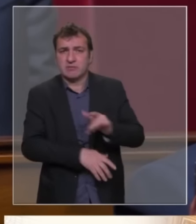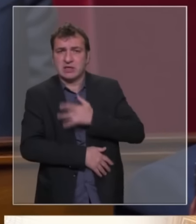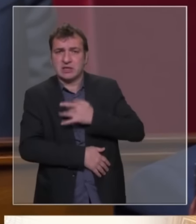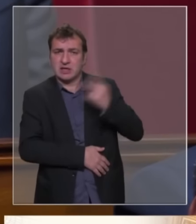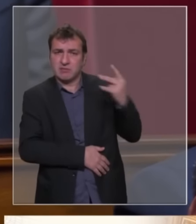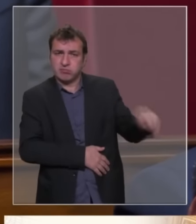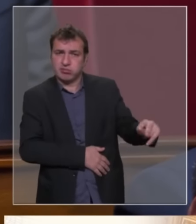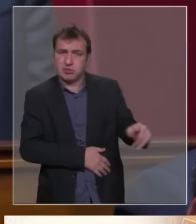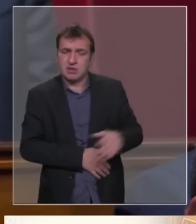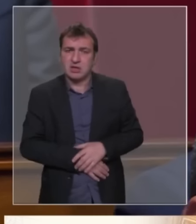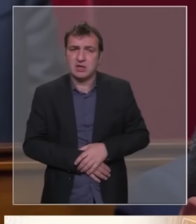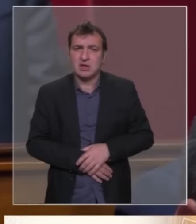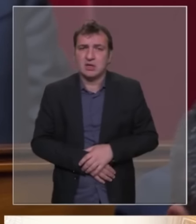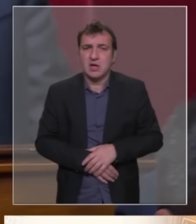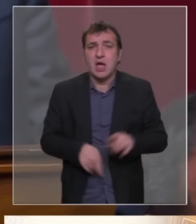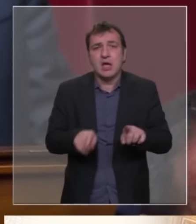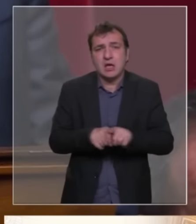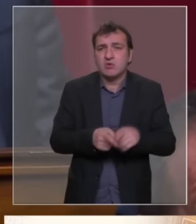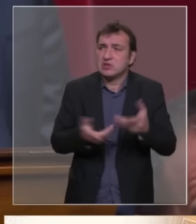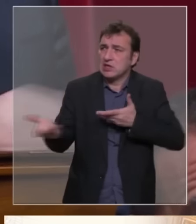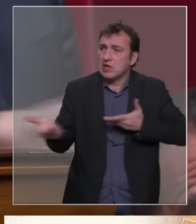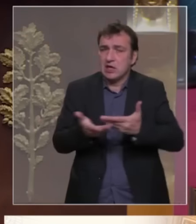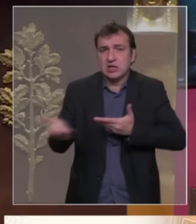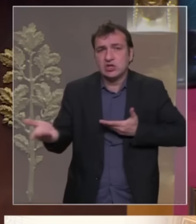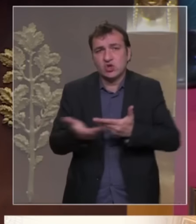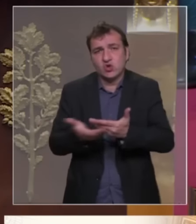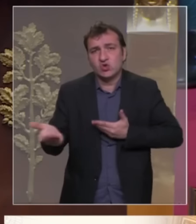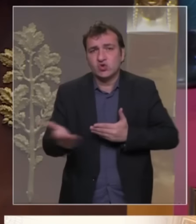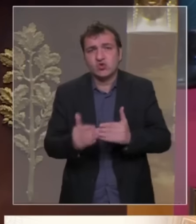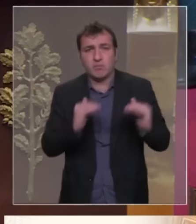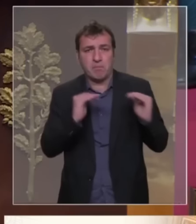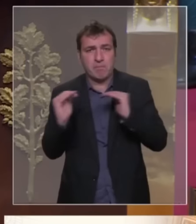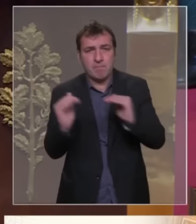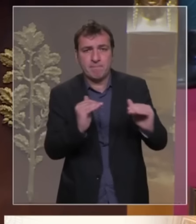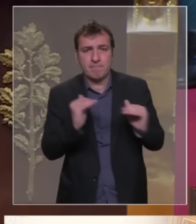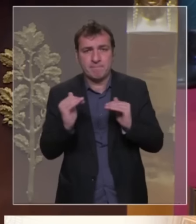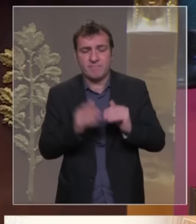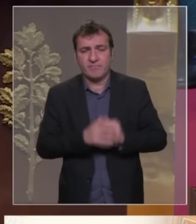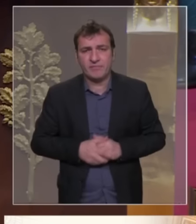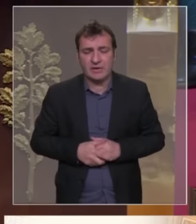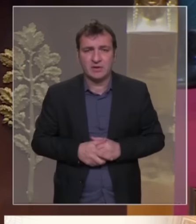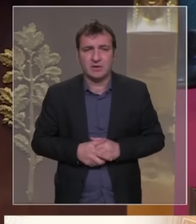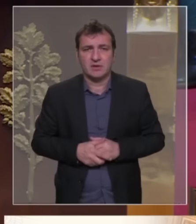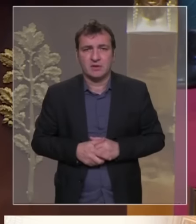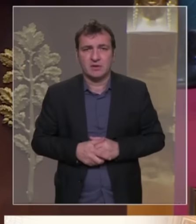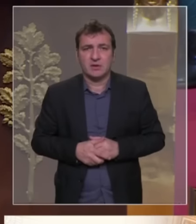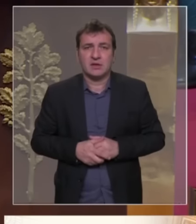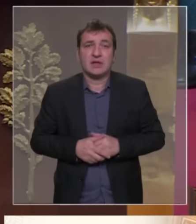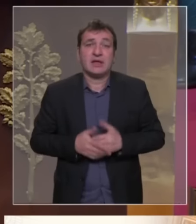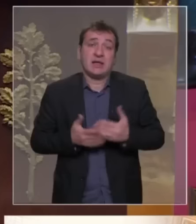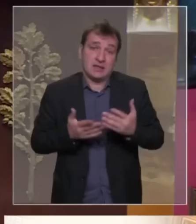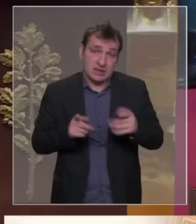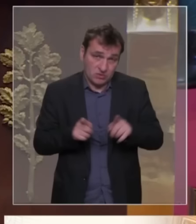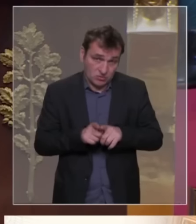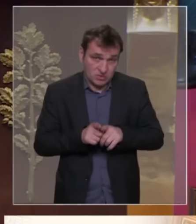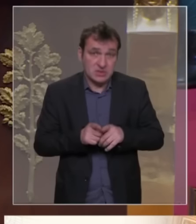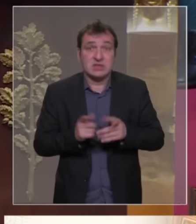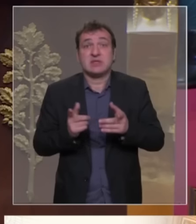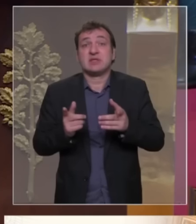et la réciprocité dans les échanges. Enfin, les transports pèsent lourd dans les dépenses des